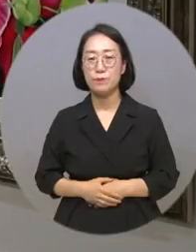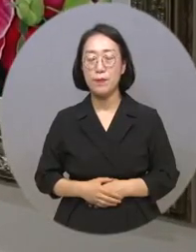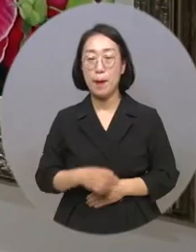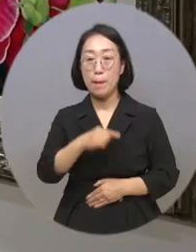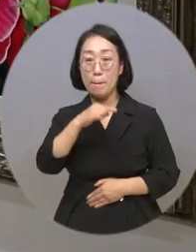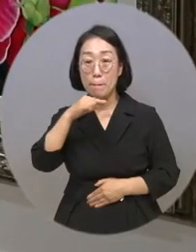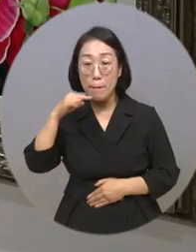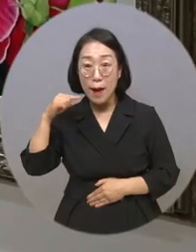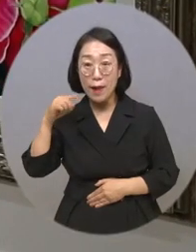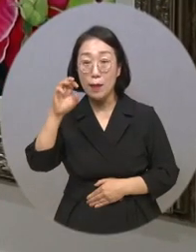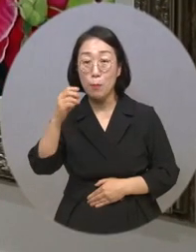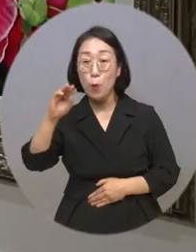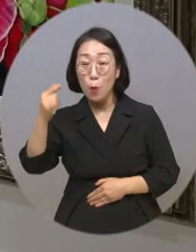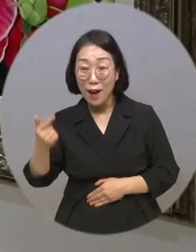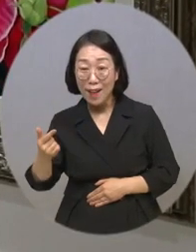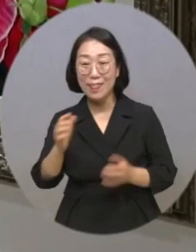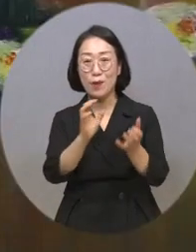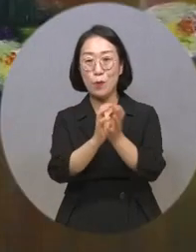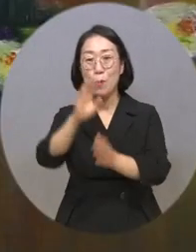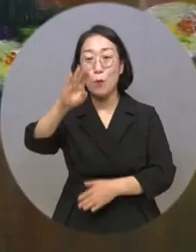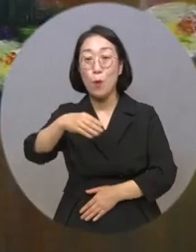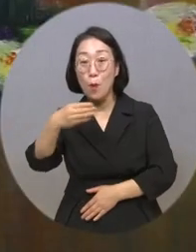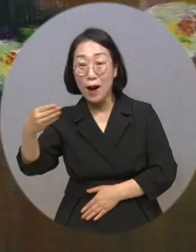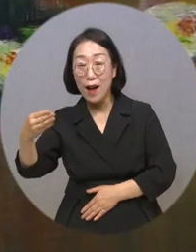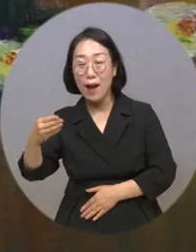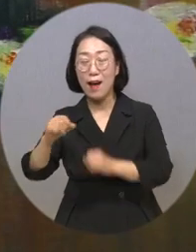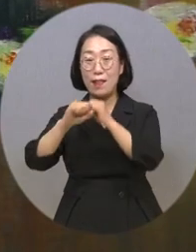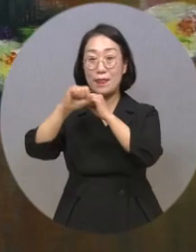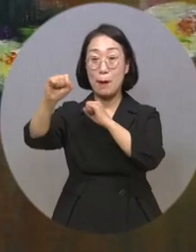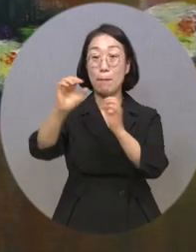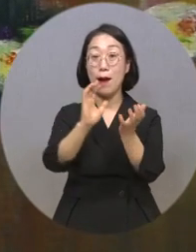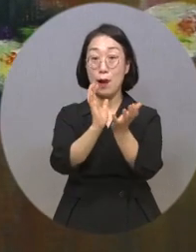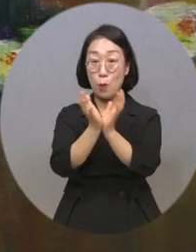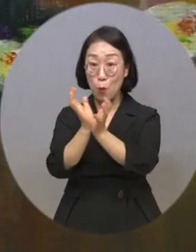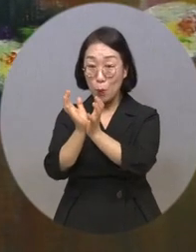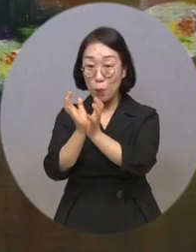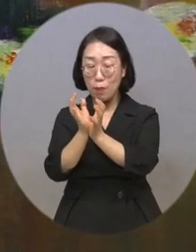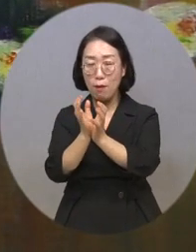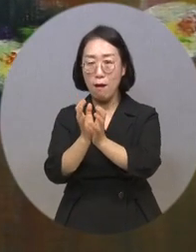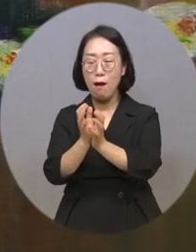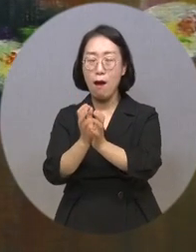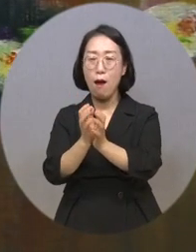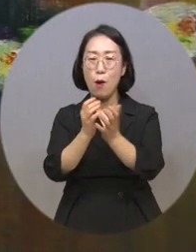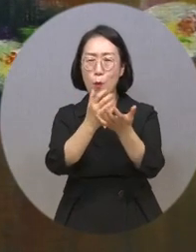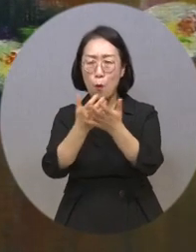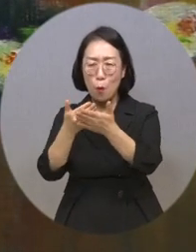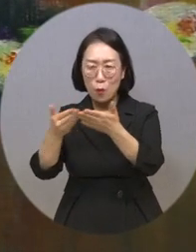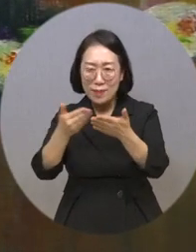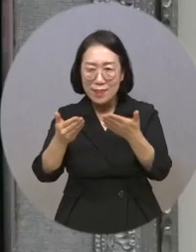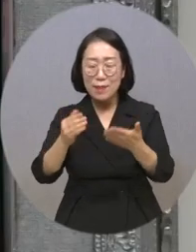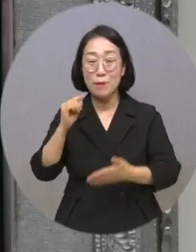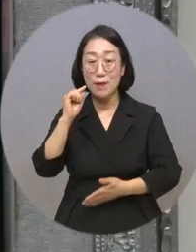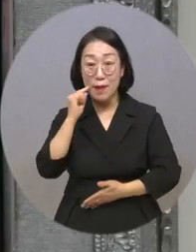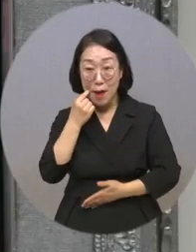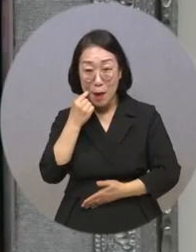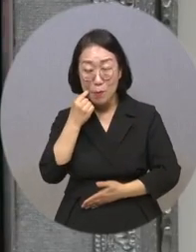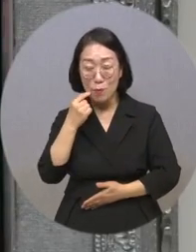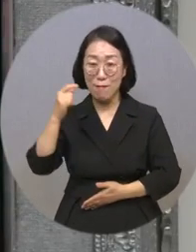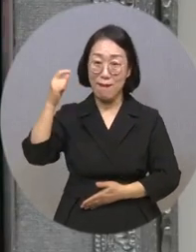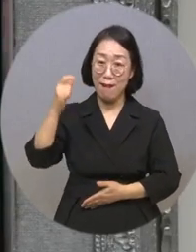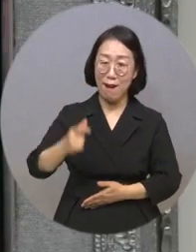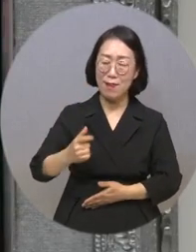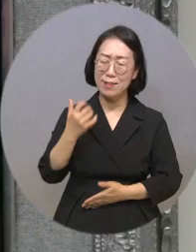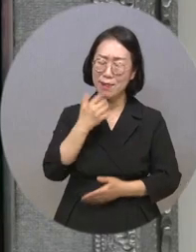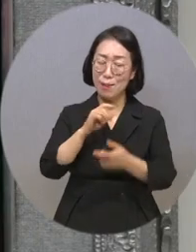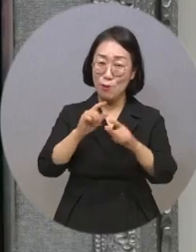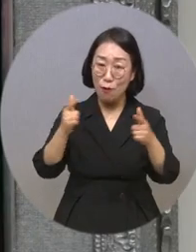붉은 빛깔의 모란과 보랏빛 나팔꽃까지 화복을 가득 채운 강렬하고 개성 있는